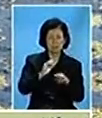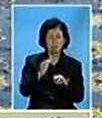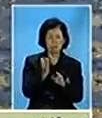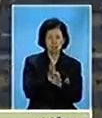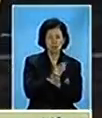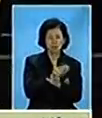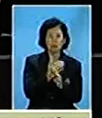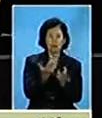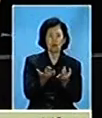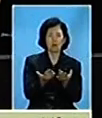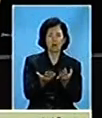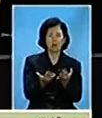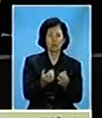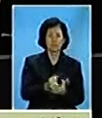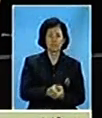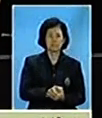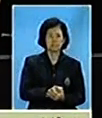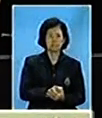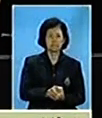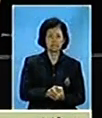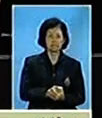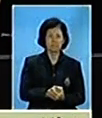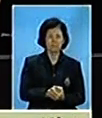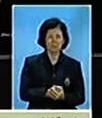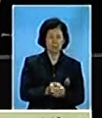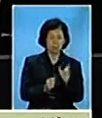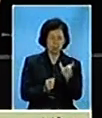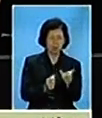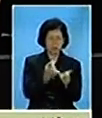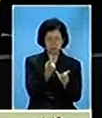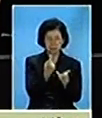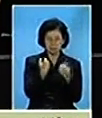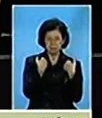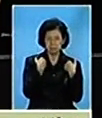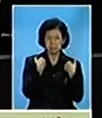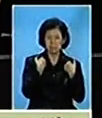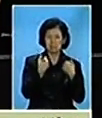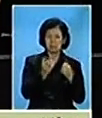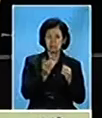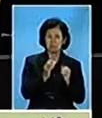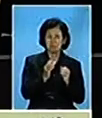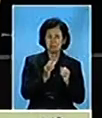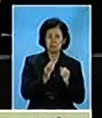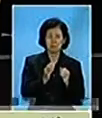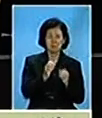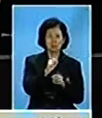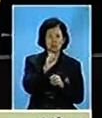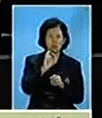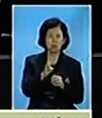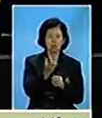ครับผมรอครับ ครับท่านรอนะฮะวรรคหนึ่งนะฮะกรรมการแก้ไขนะครับมีท่านพลเรือสุรศักดิ์ท่านอนุรัก